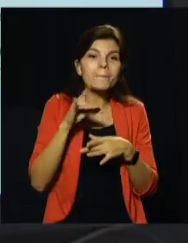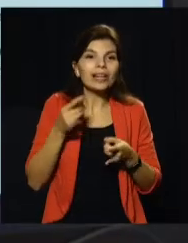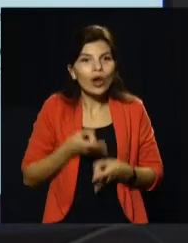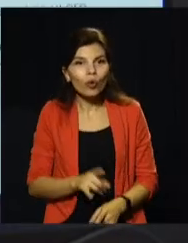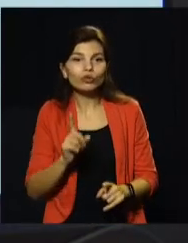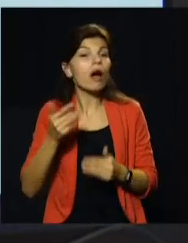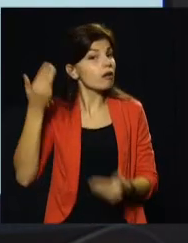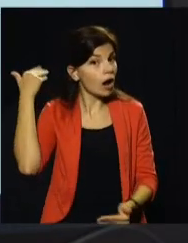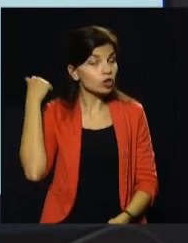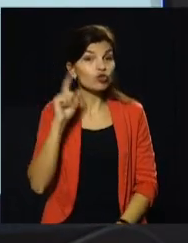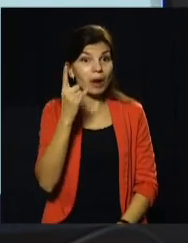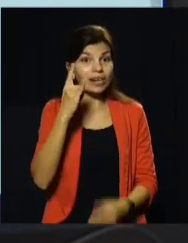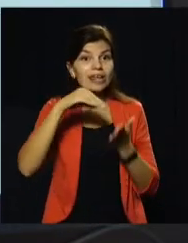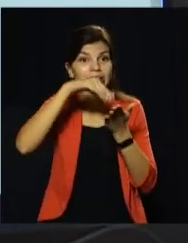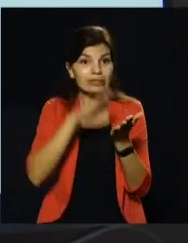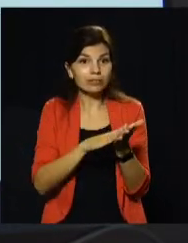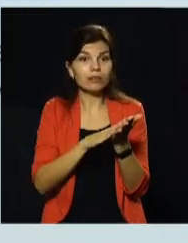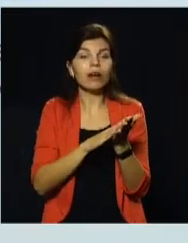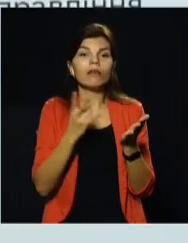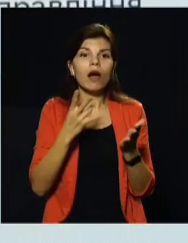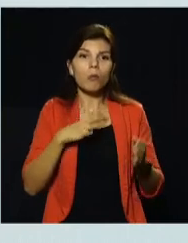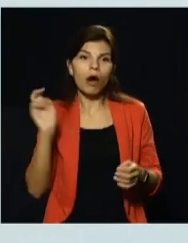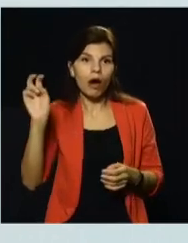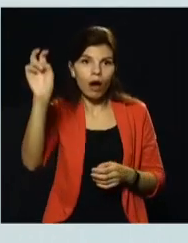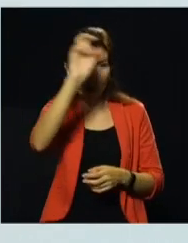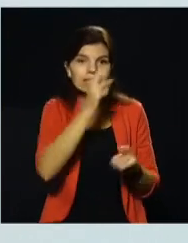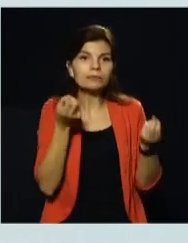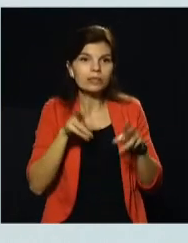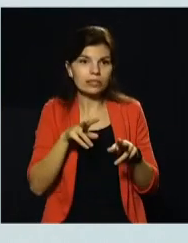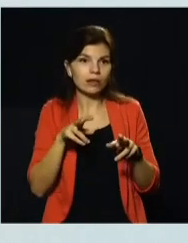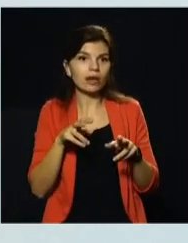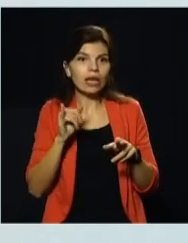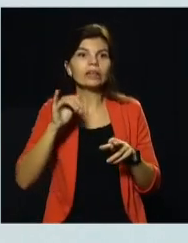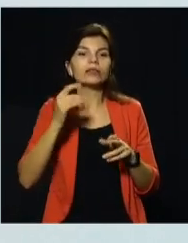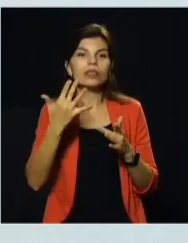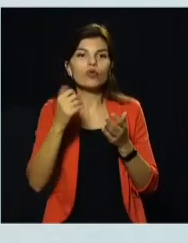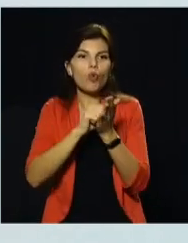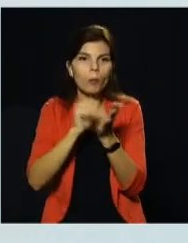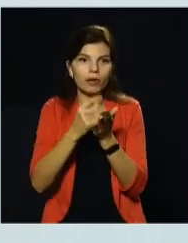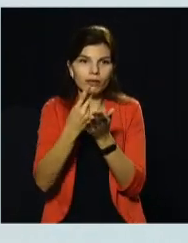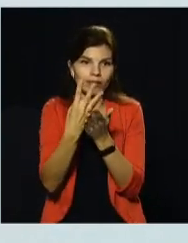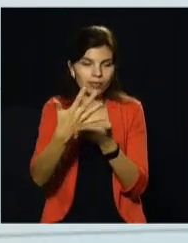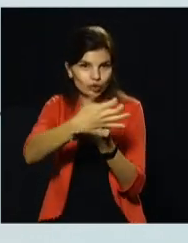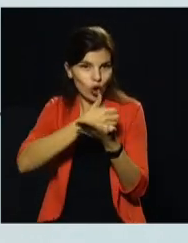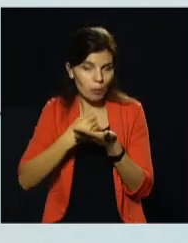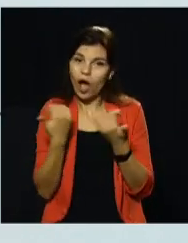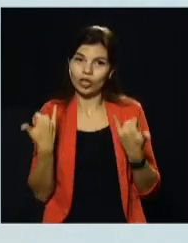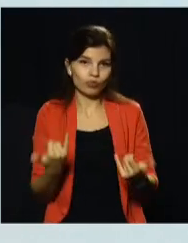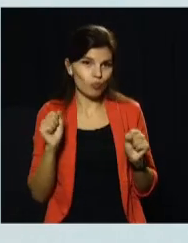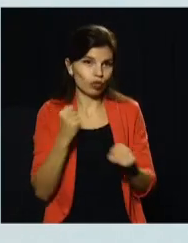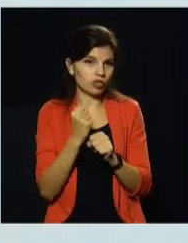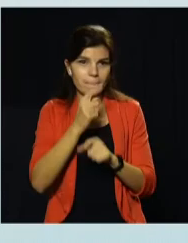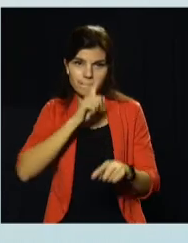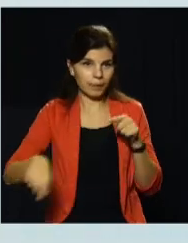Раніше, щоб зареєструвати дитину, потрібно було обійти з десяток установ і забрати з кілька десятків документів. Тепер це можна